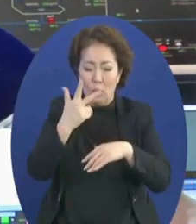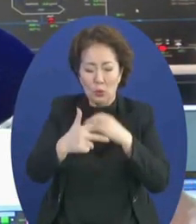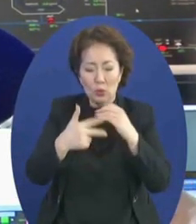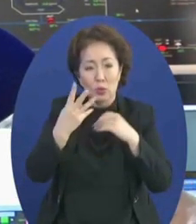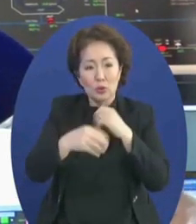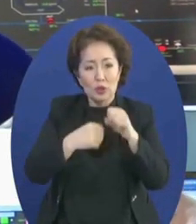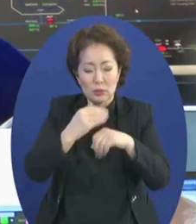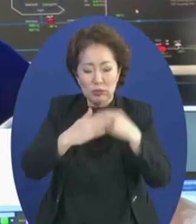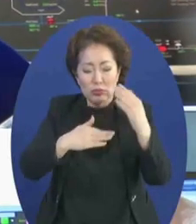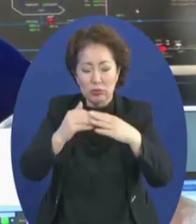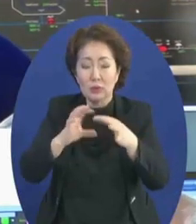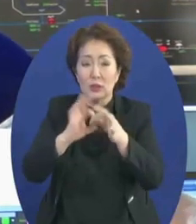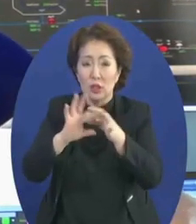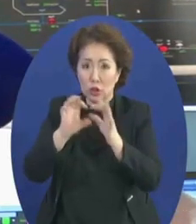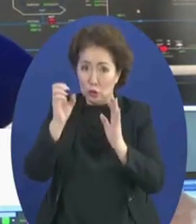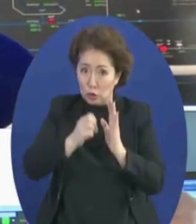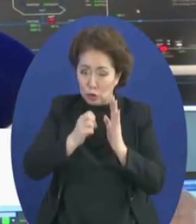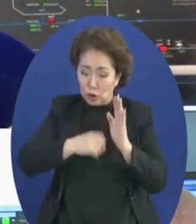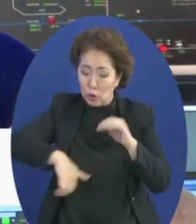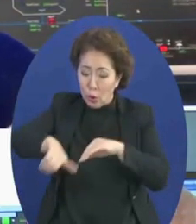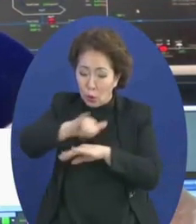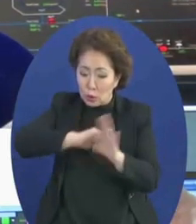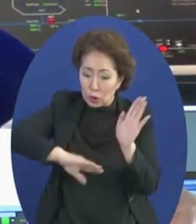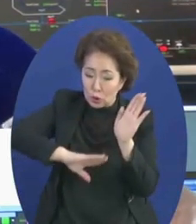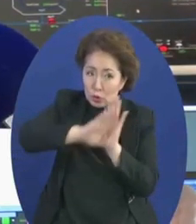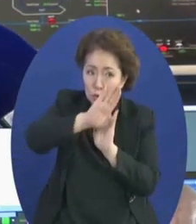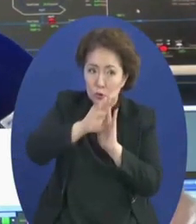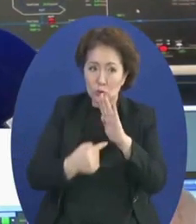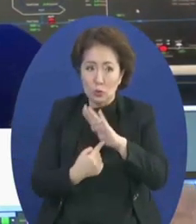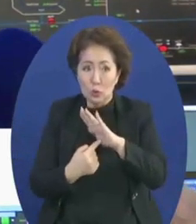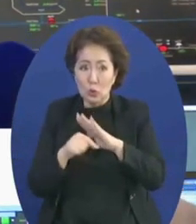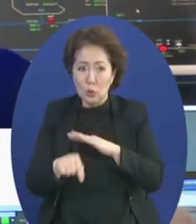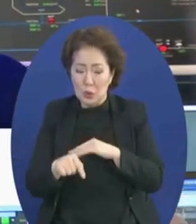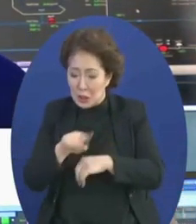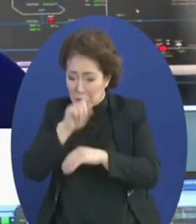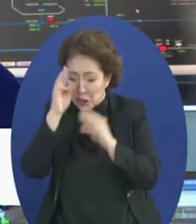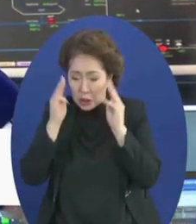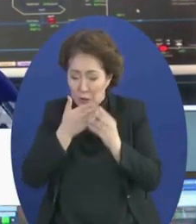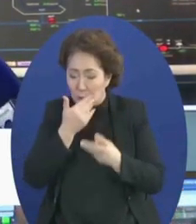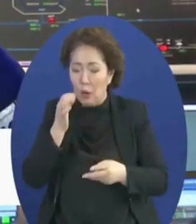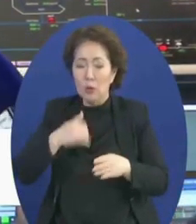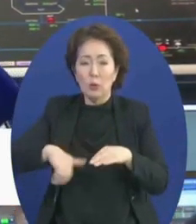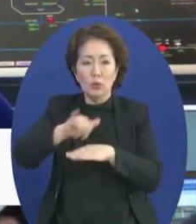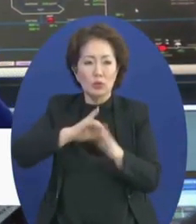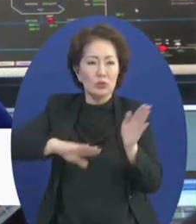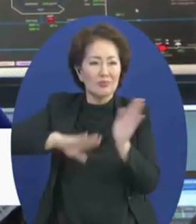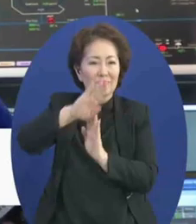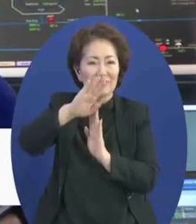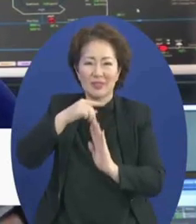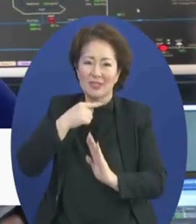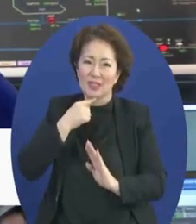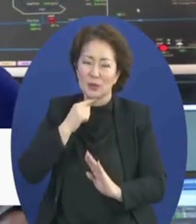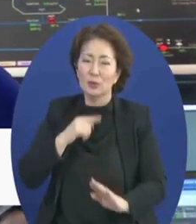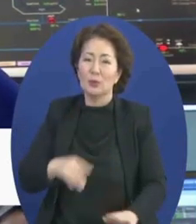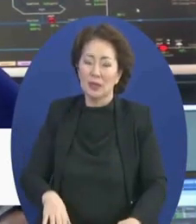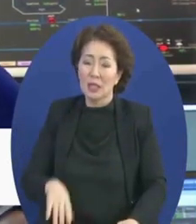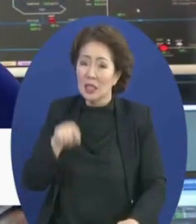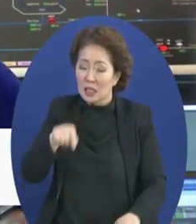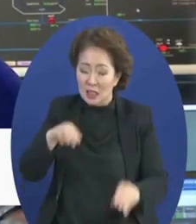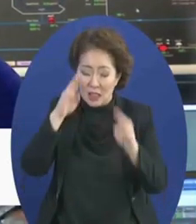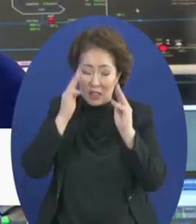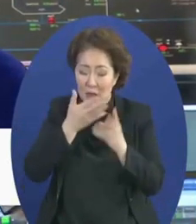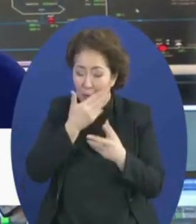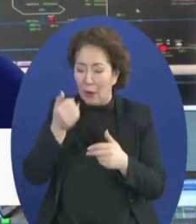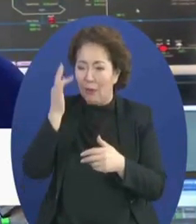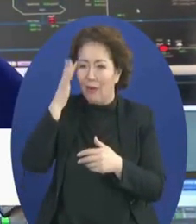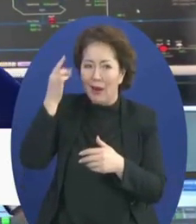Энэ бол улс орны хөгжил дэвшлийн үндсээр болж байгаа. Энийг шийдэхгүйгээр улс орн хөгжих нь хэцүү. Энийг шийдэхгүйгээр бид